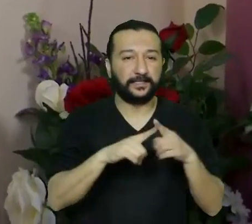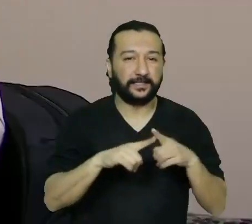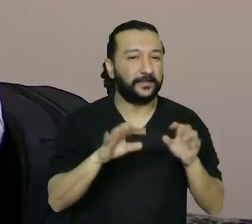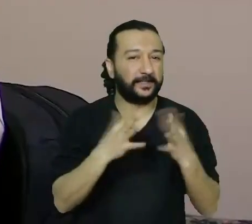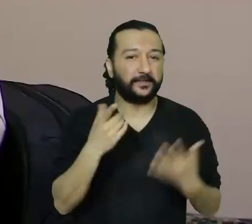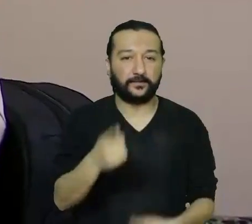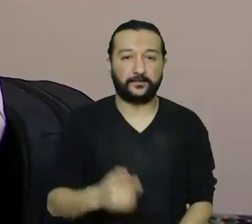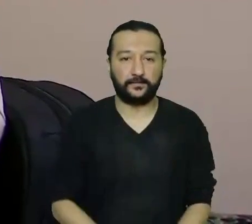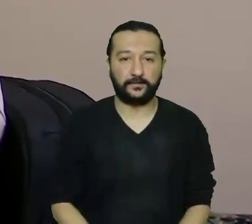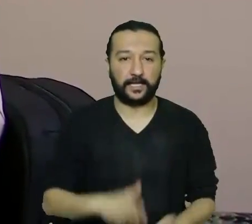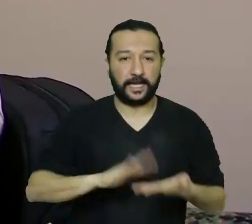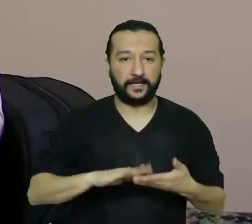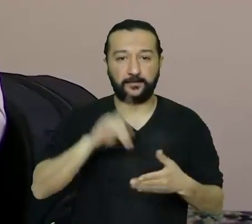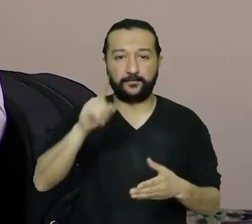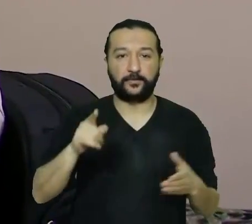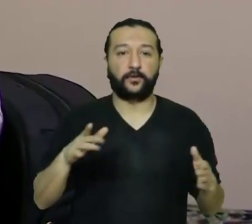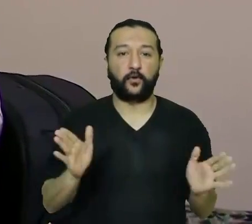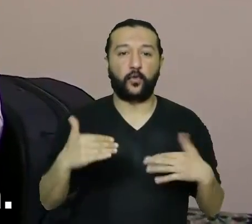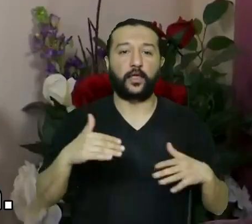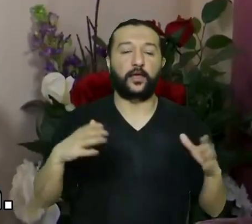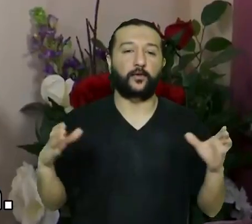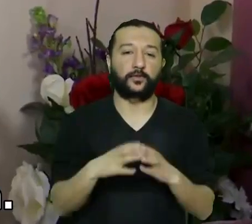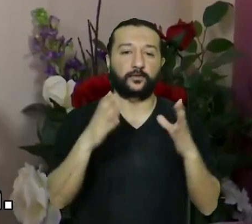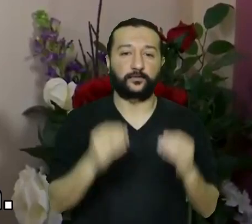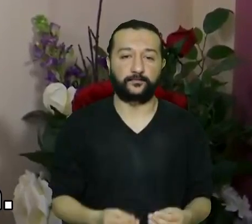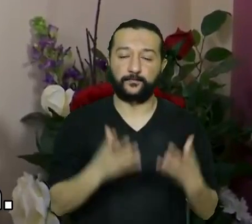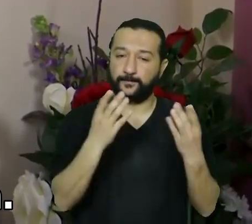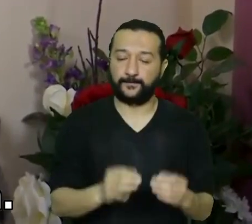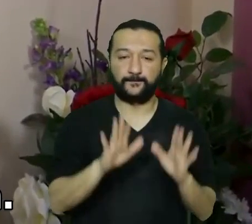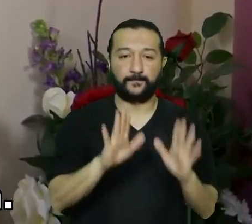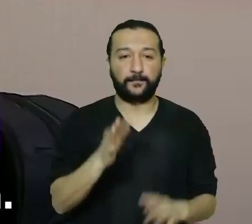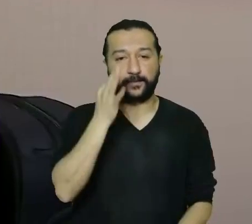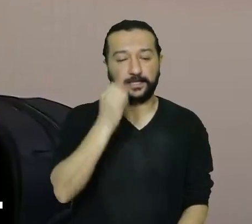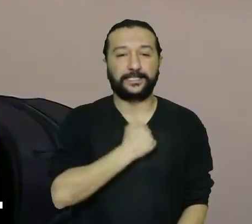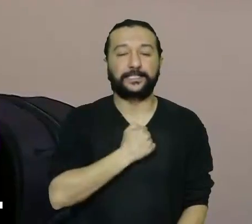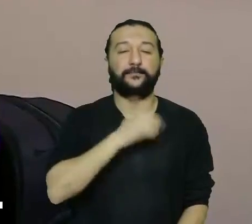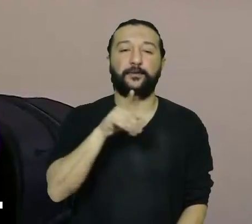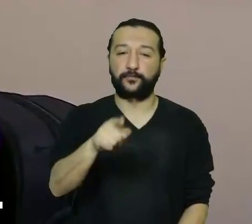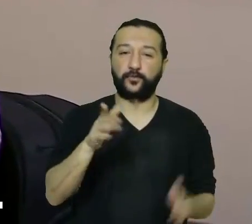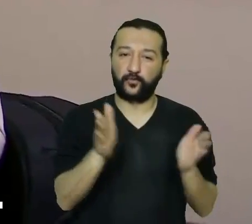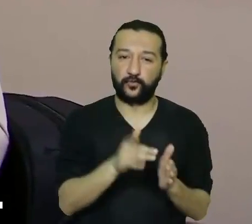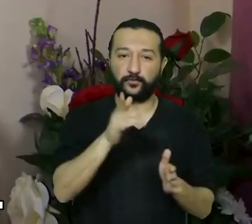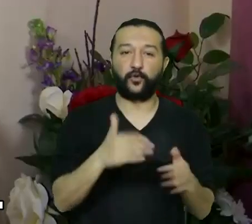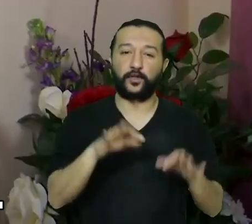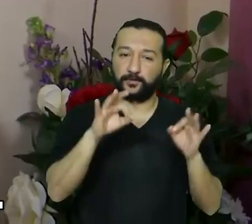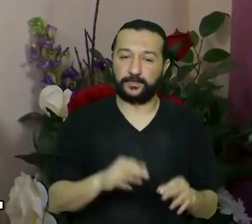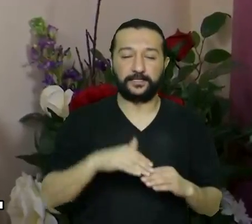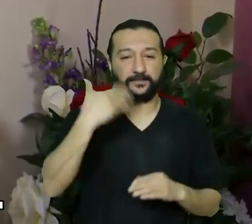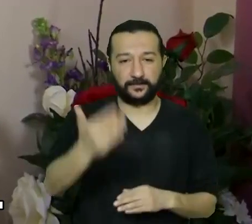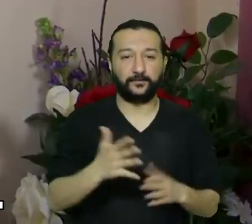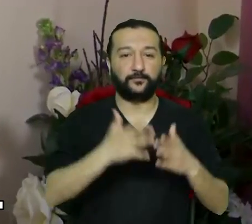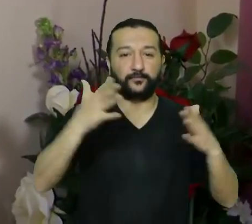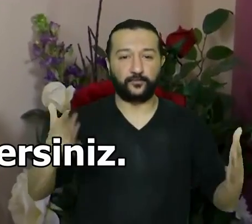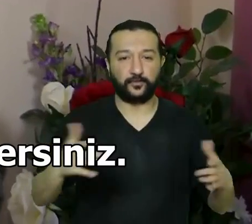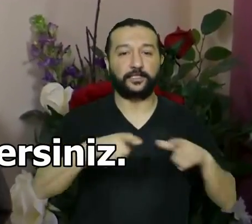Ne o? Arkadaşlarımla bir oda orkestrası kurduk. Olsun, olsun. Canınız sıkma. Bugün küçük bir odayla başlarsınız.